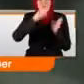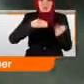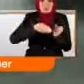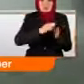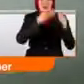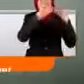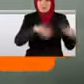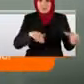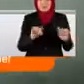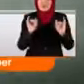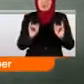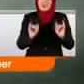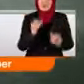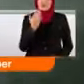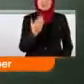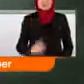et